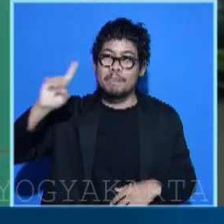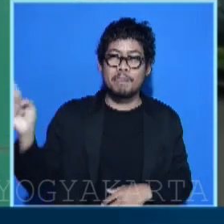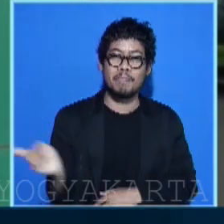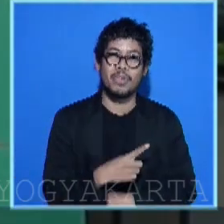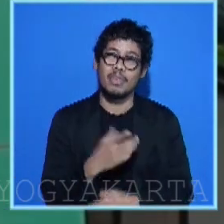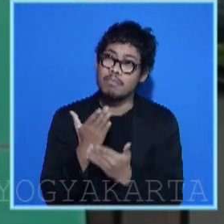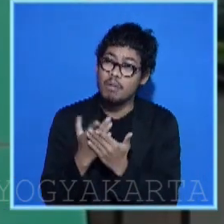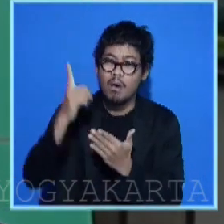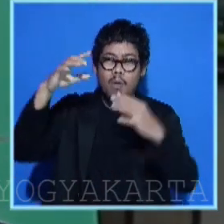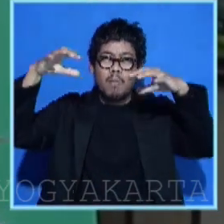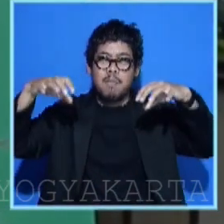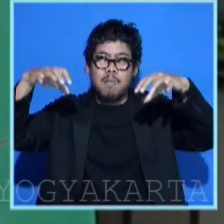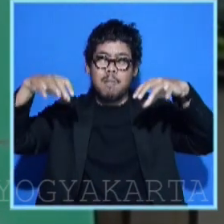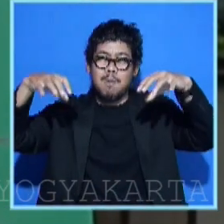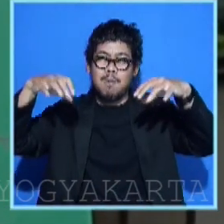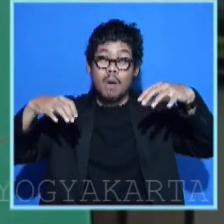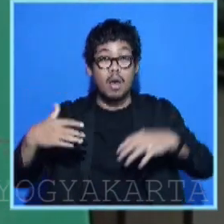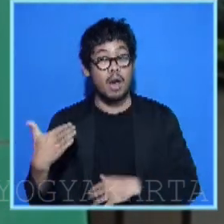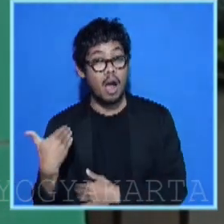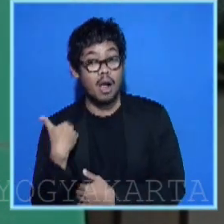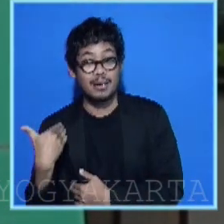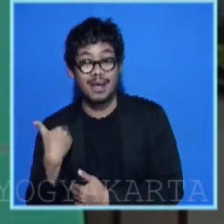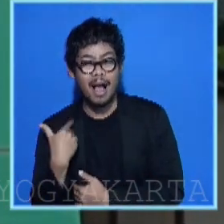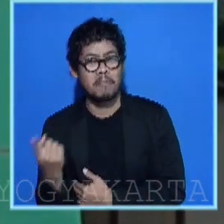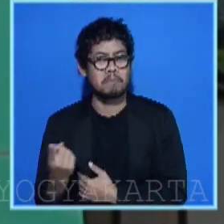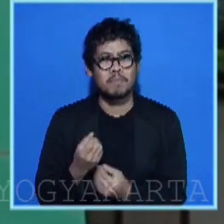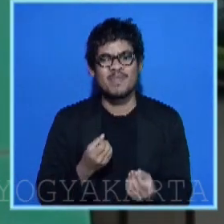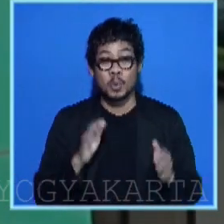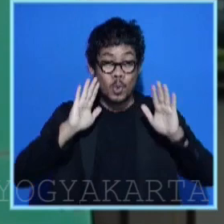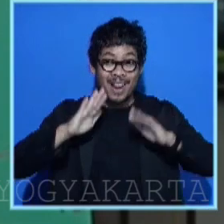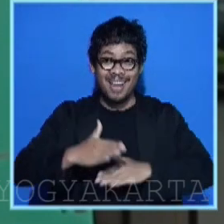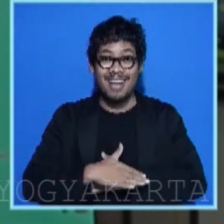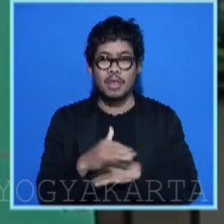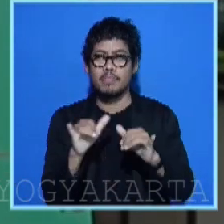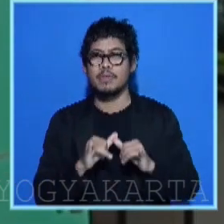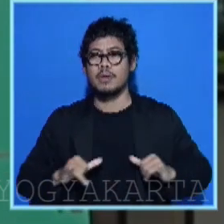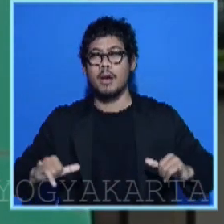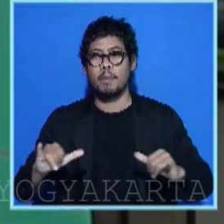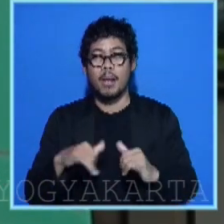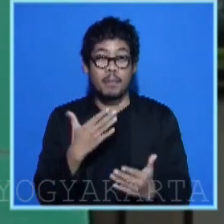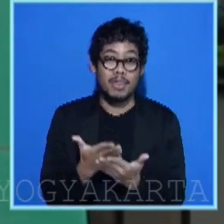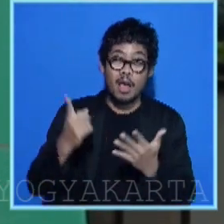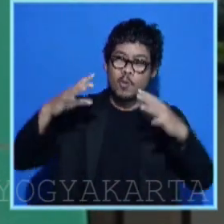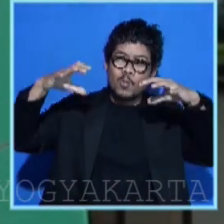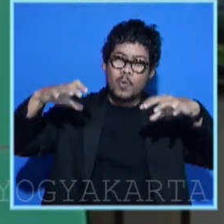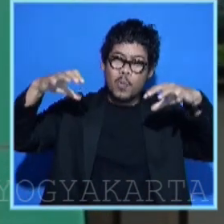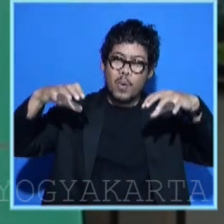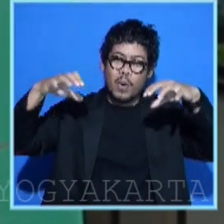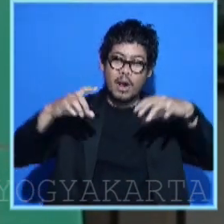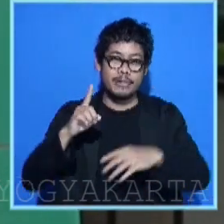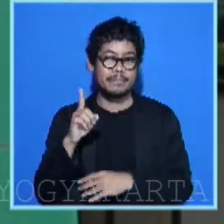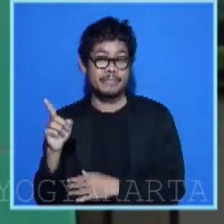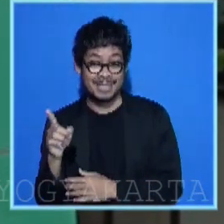dan dengan adanya dengan melaksanakan salat ini di satu sisi kita adalah